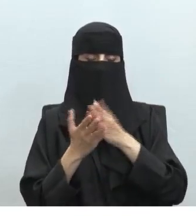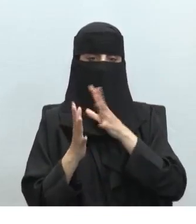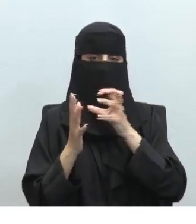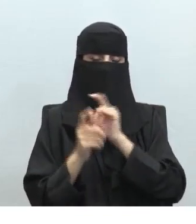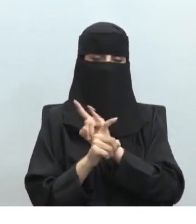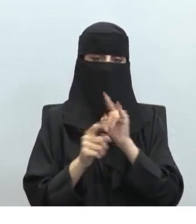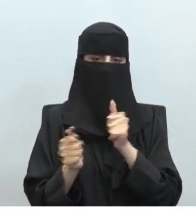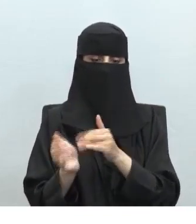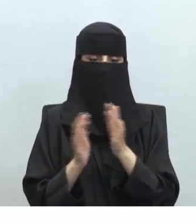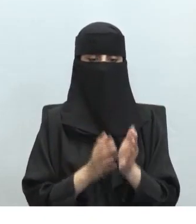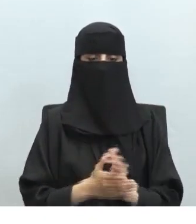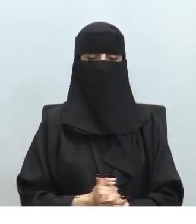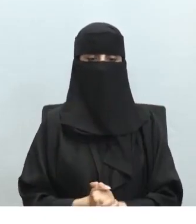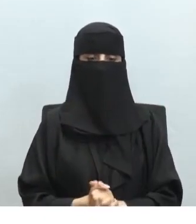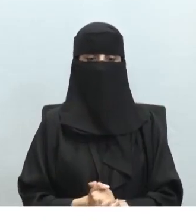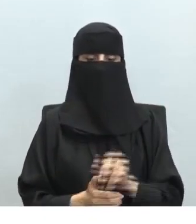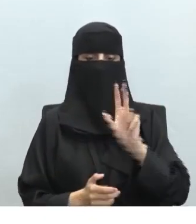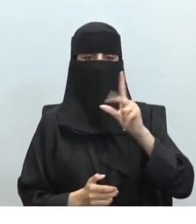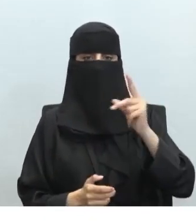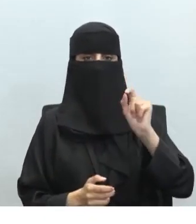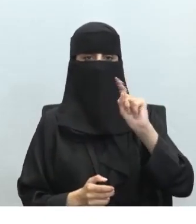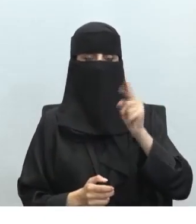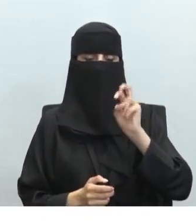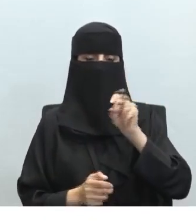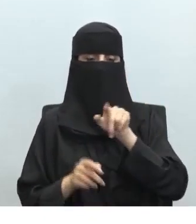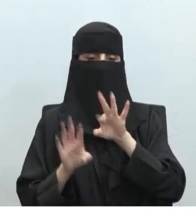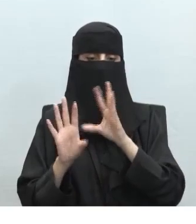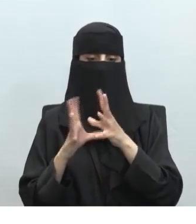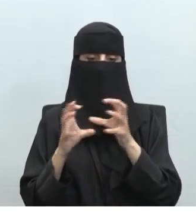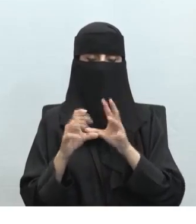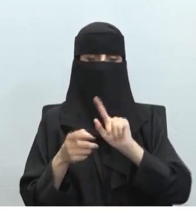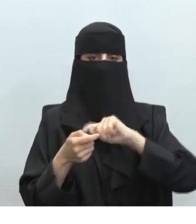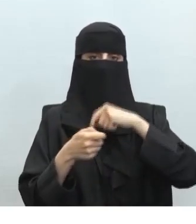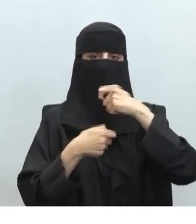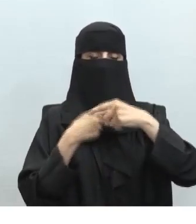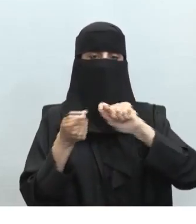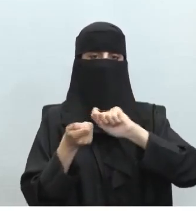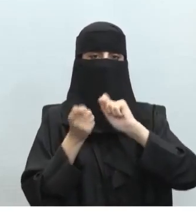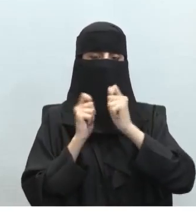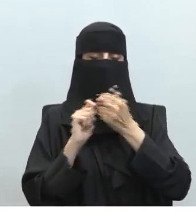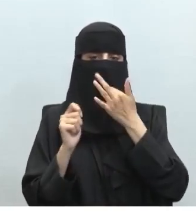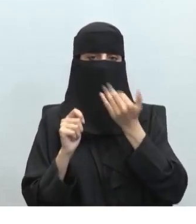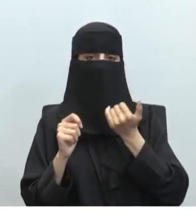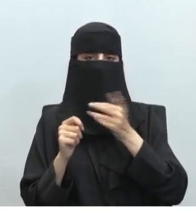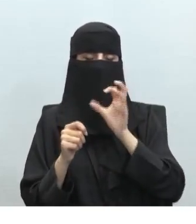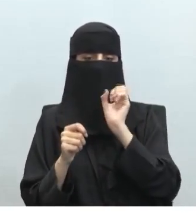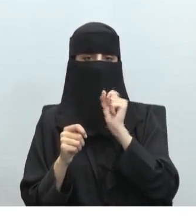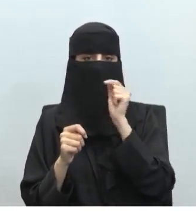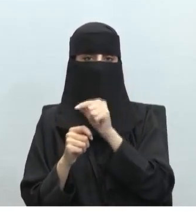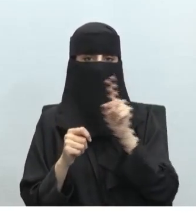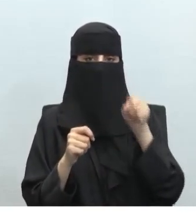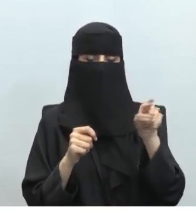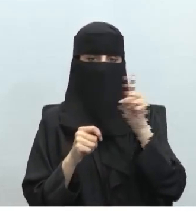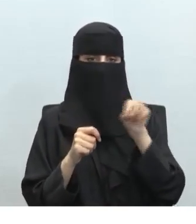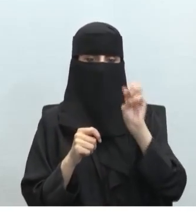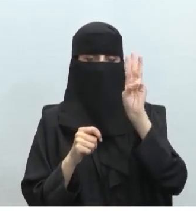الام ار ان اي ثم انتقلنا بعد ذلك لنتحدث عن الطفرات الطفرات تعرفنا عليها لعلنا حتى في الصف